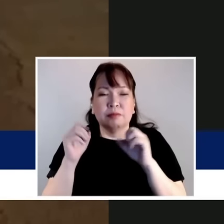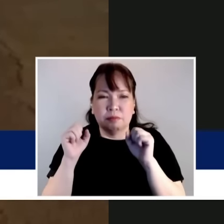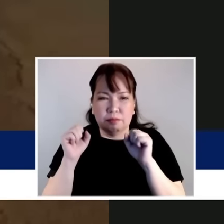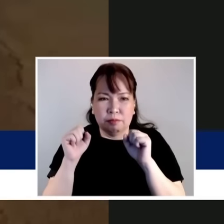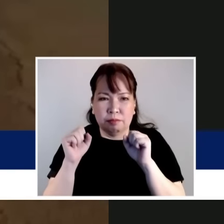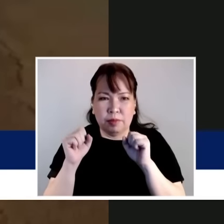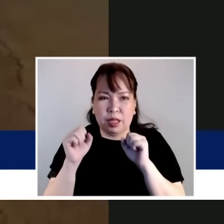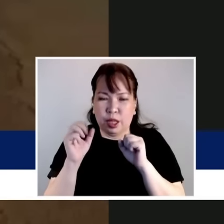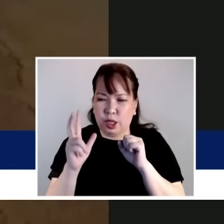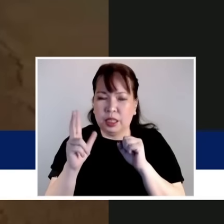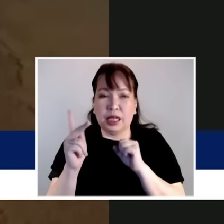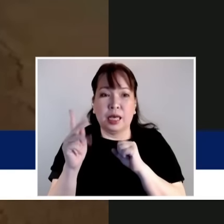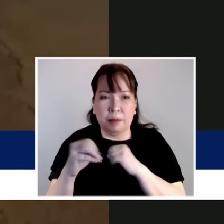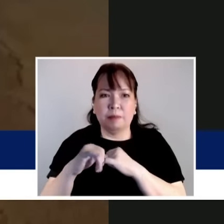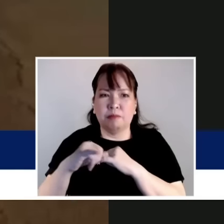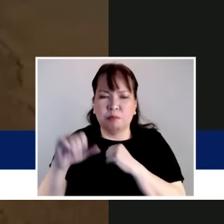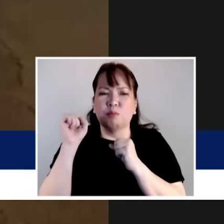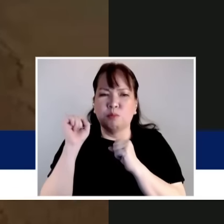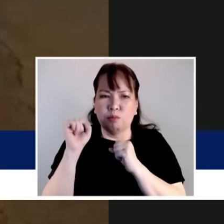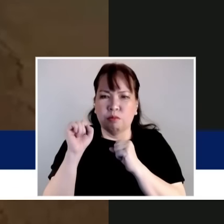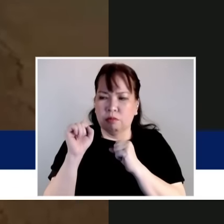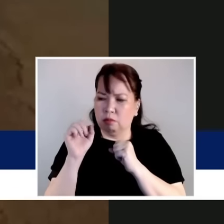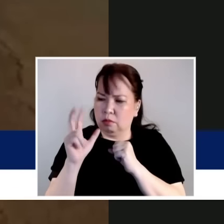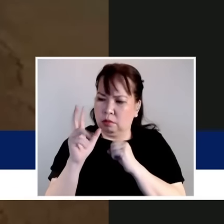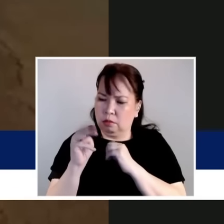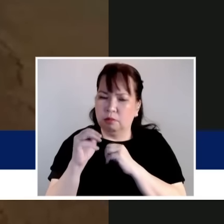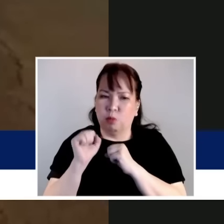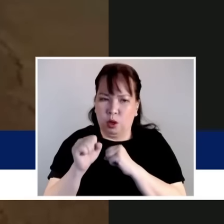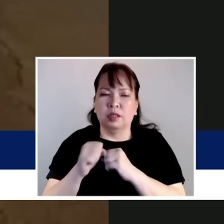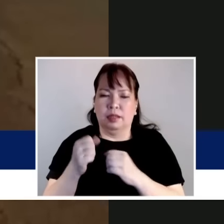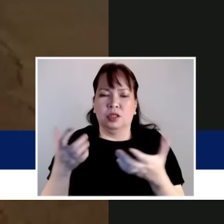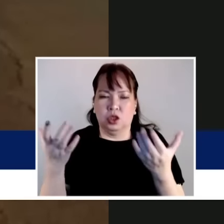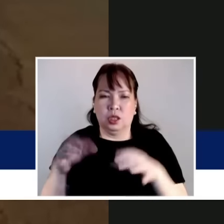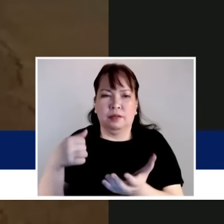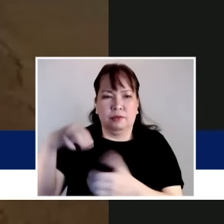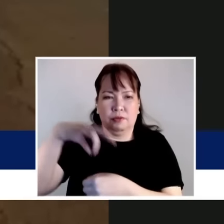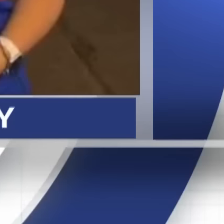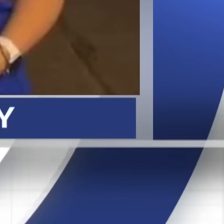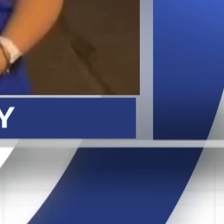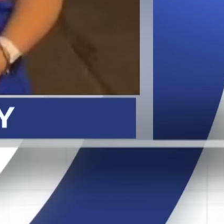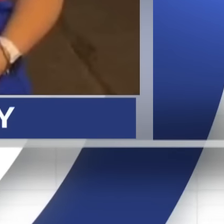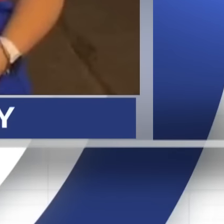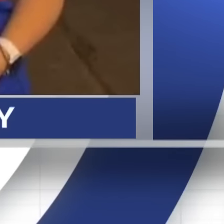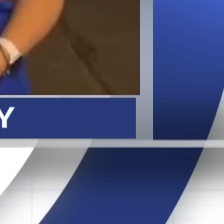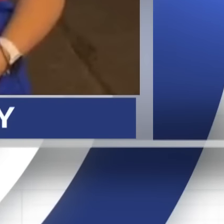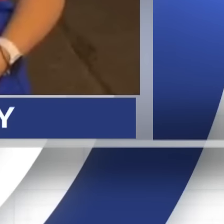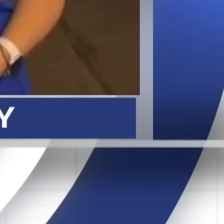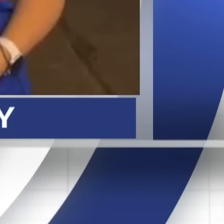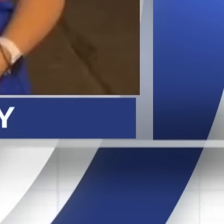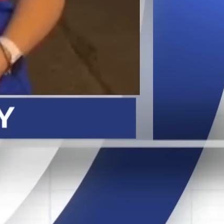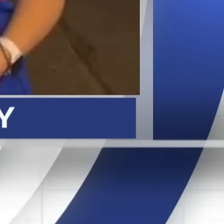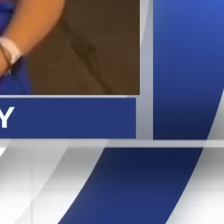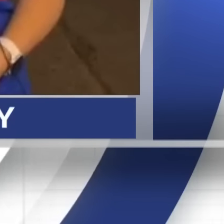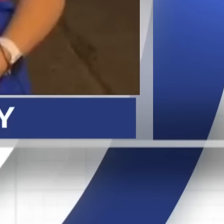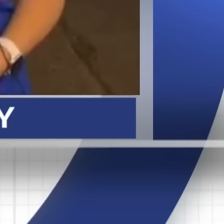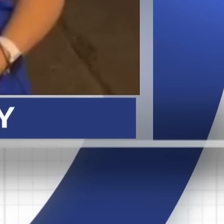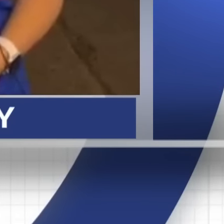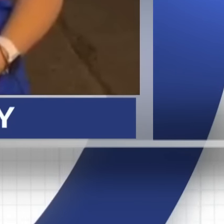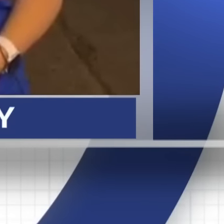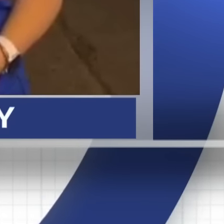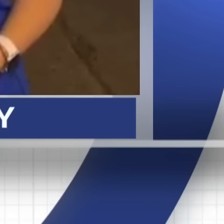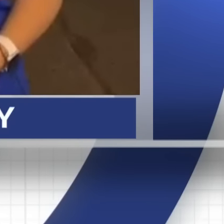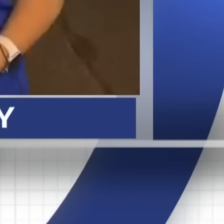pa hanggang 30 kilometro ang layo mula sa polling center, maaari pa silang makaboto. Alright, 30 metro mula sa voting